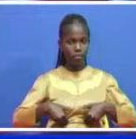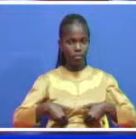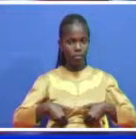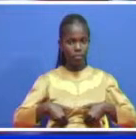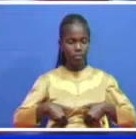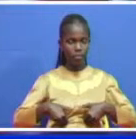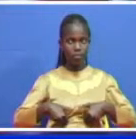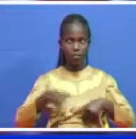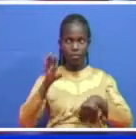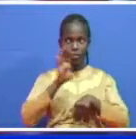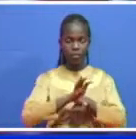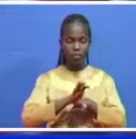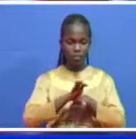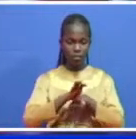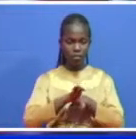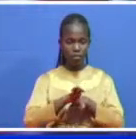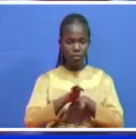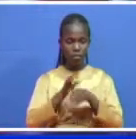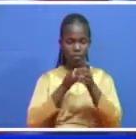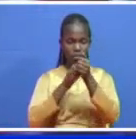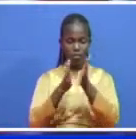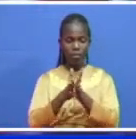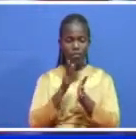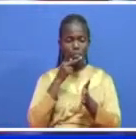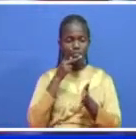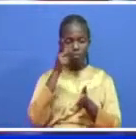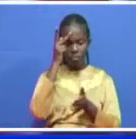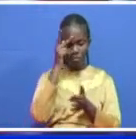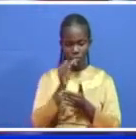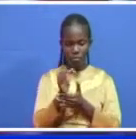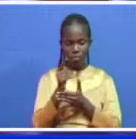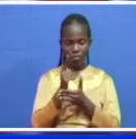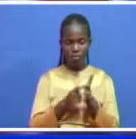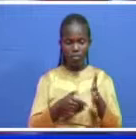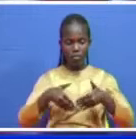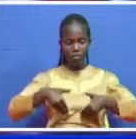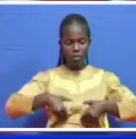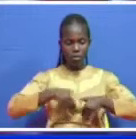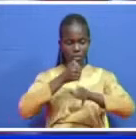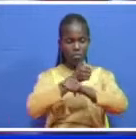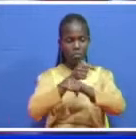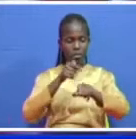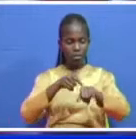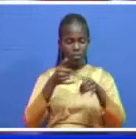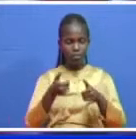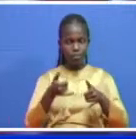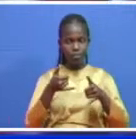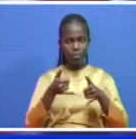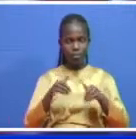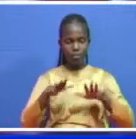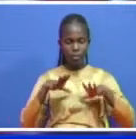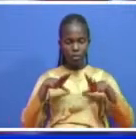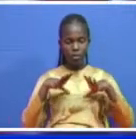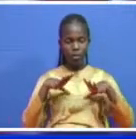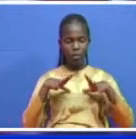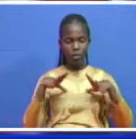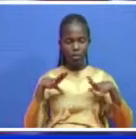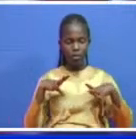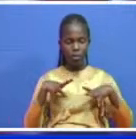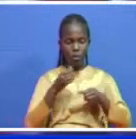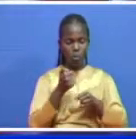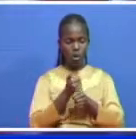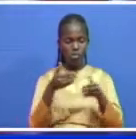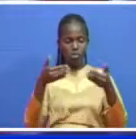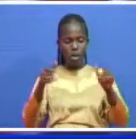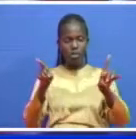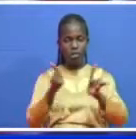ma makanisa na sai ni mende kama ende na usubia amuika ibinda ya udhumu mwasa kwa kumanenge mawia